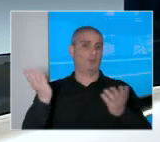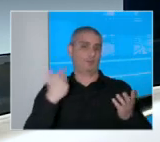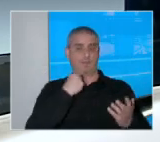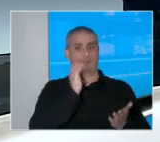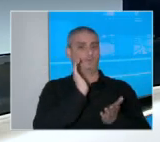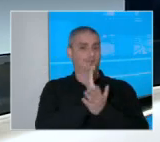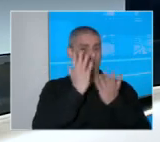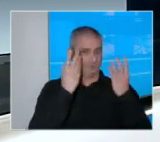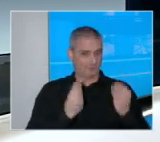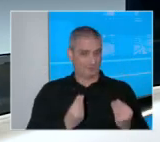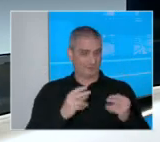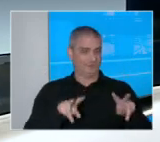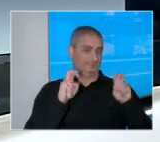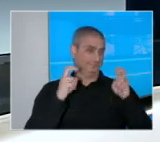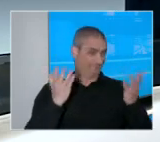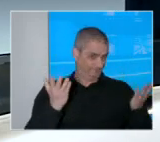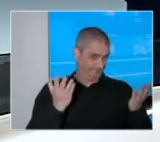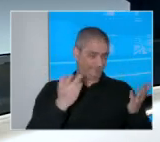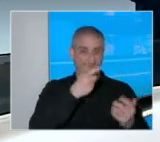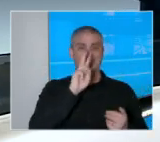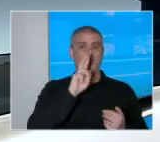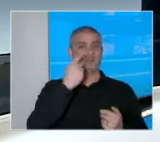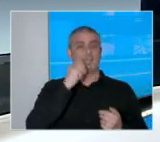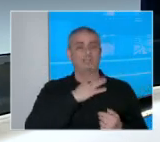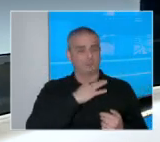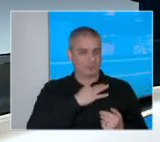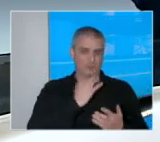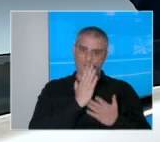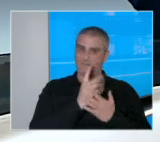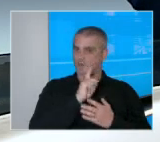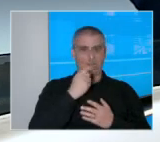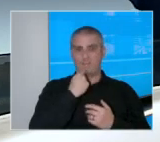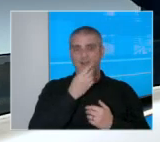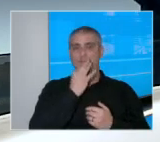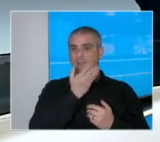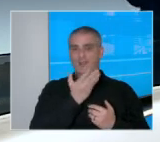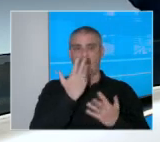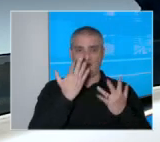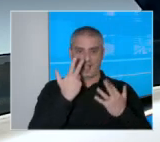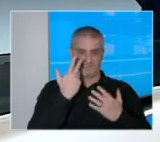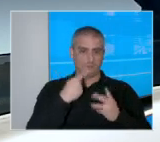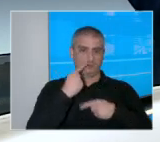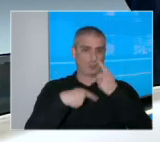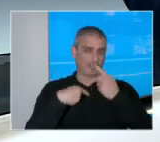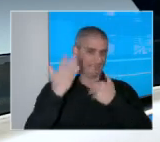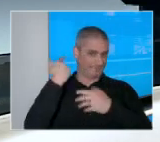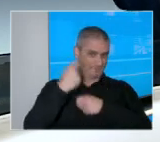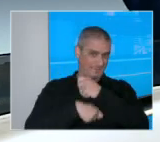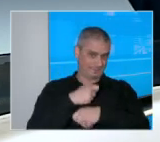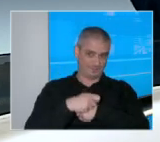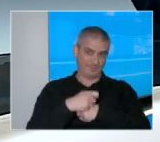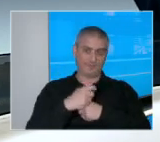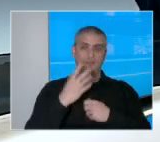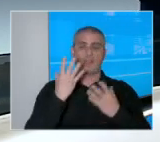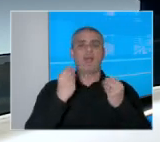נאמר בה, אז נאמר בה, בהזדמנות הזו, מזל טוב לרון יקירנו. כבר כנראה לא מגלים בגיל הזה כמה שנים עברו מאז בר המצווה שלו.